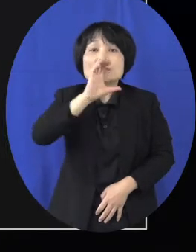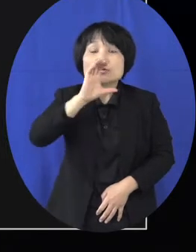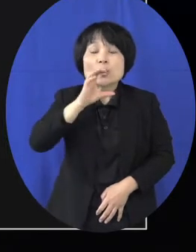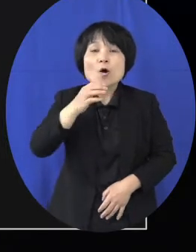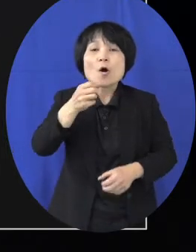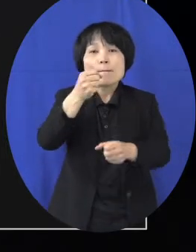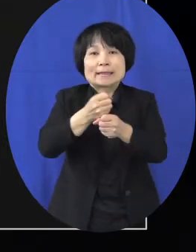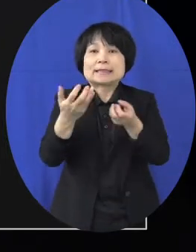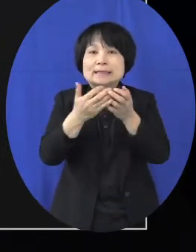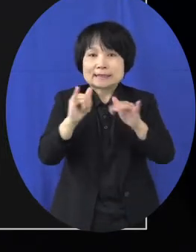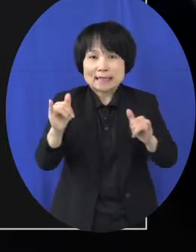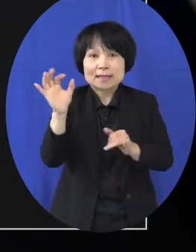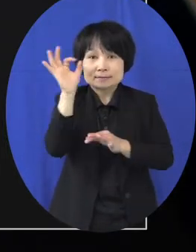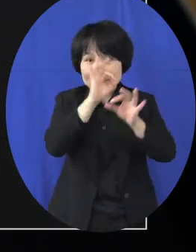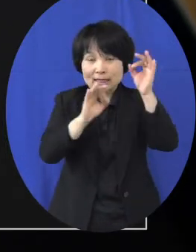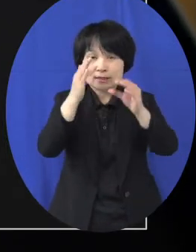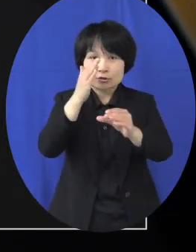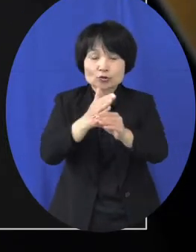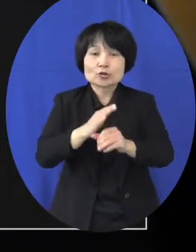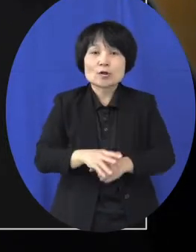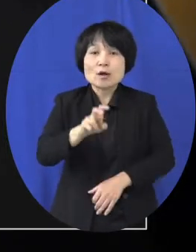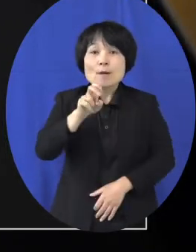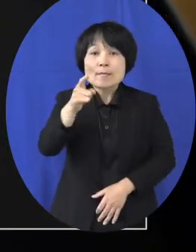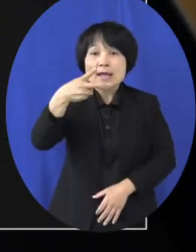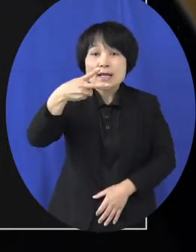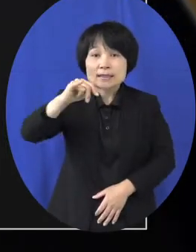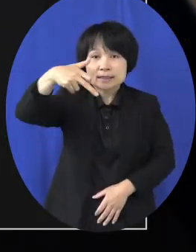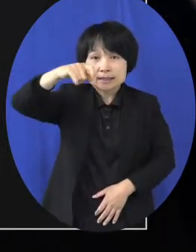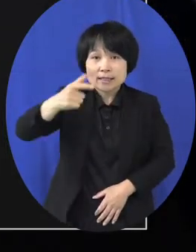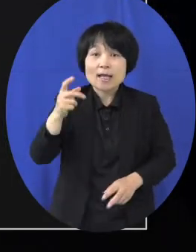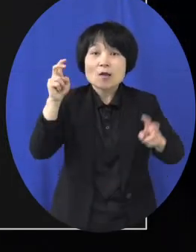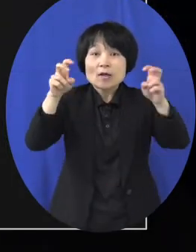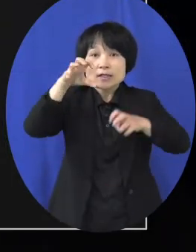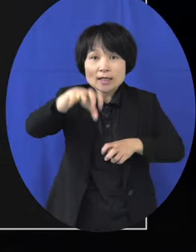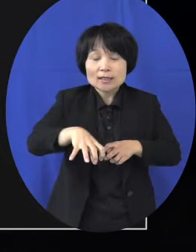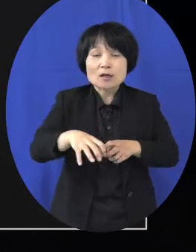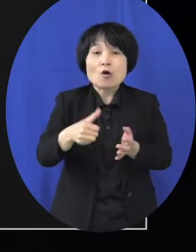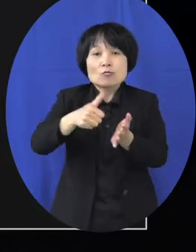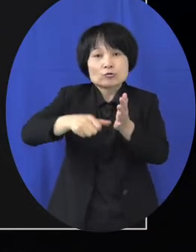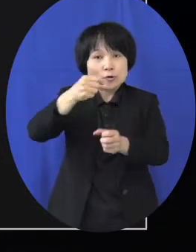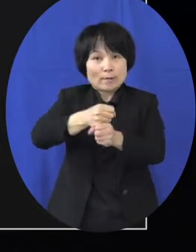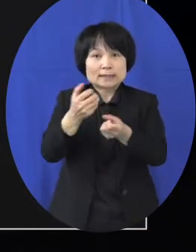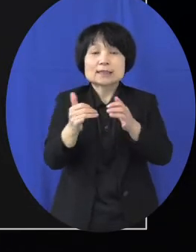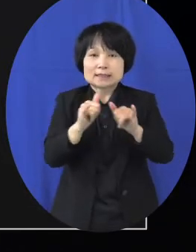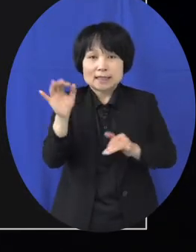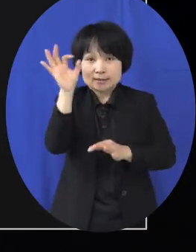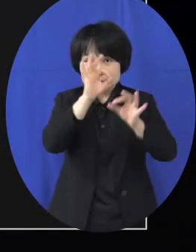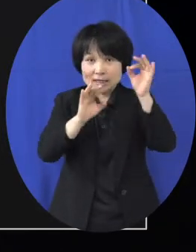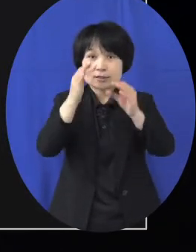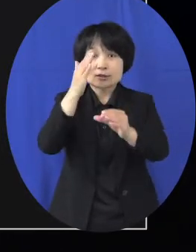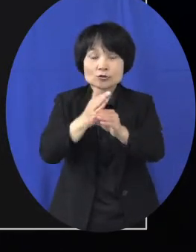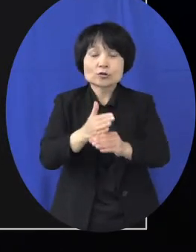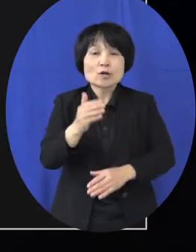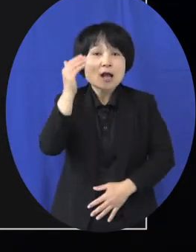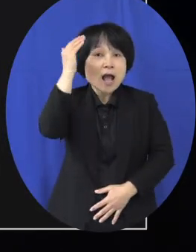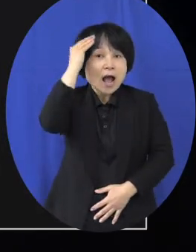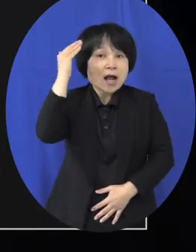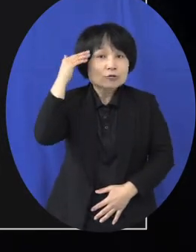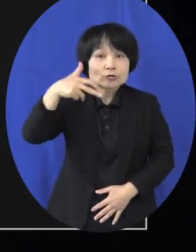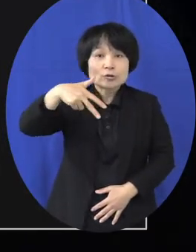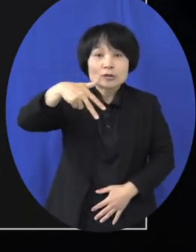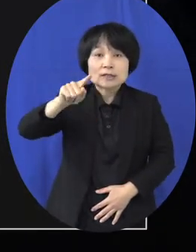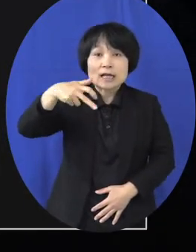주식회사 메디캠에서 생산직 사원을 모집합니다. 한국 자카드